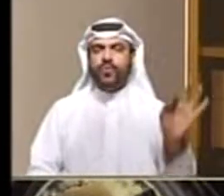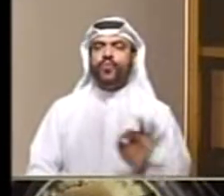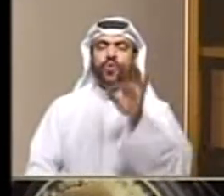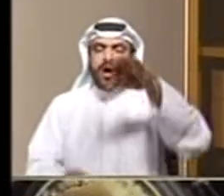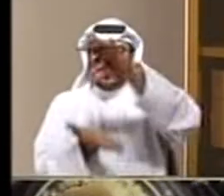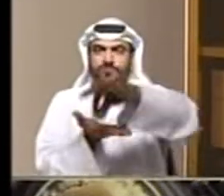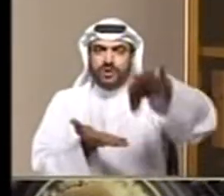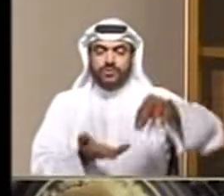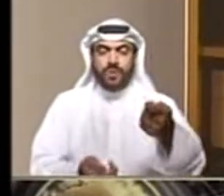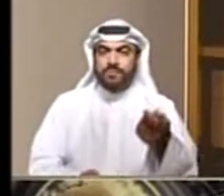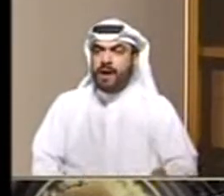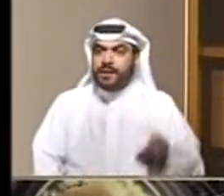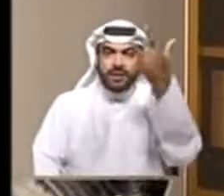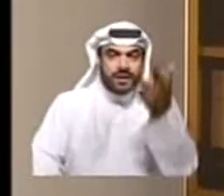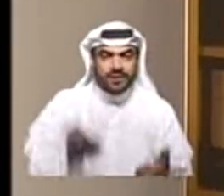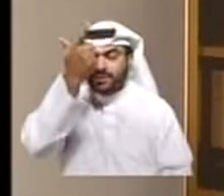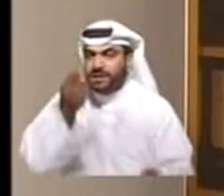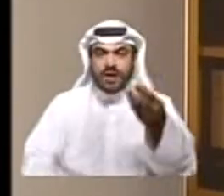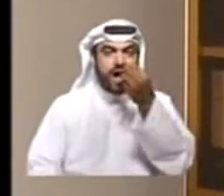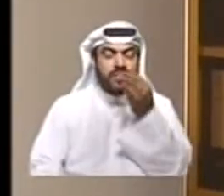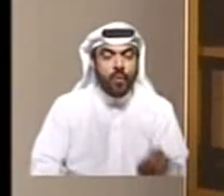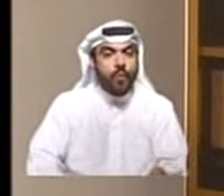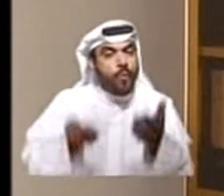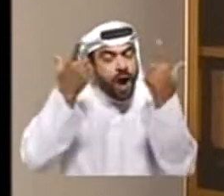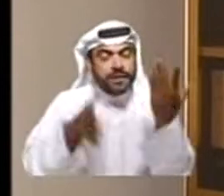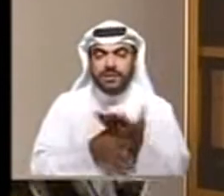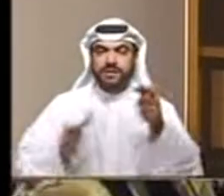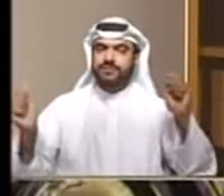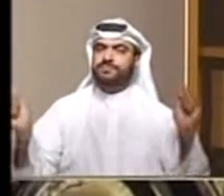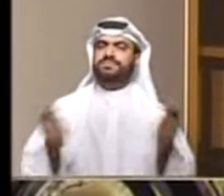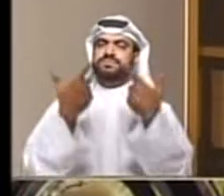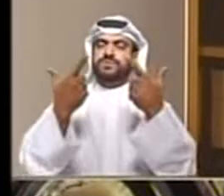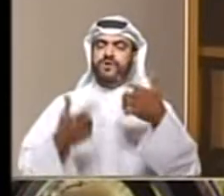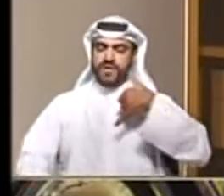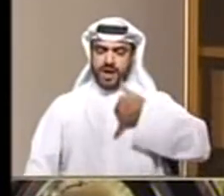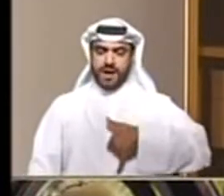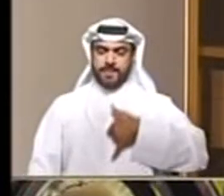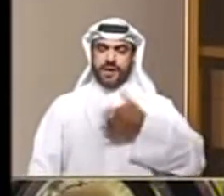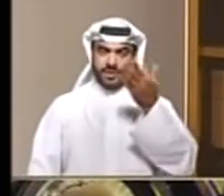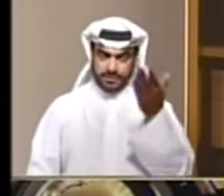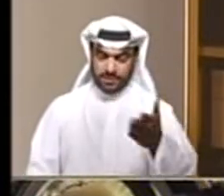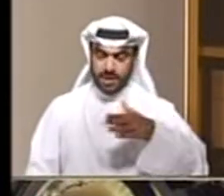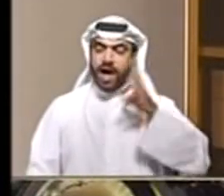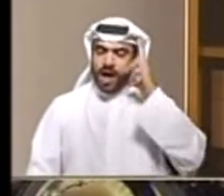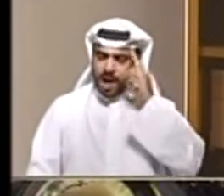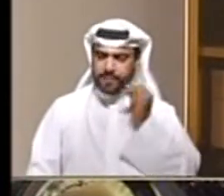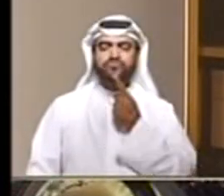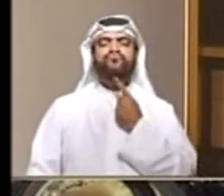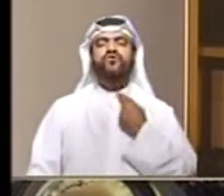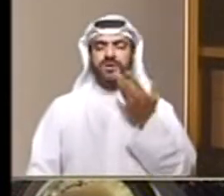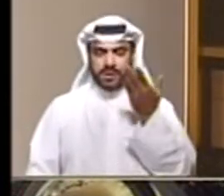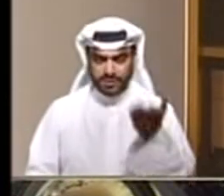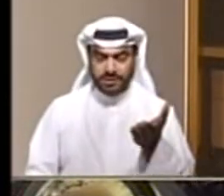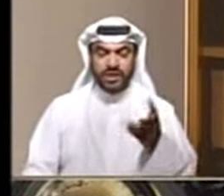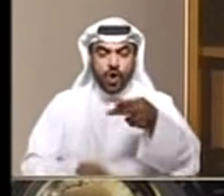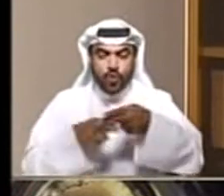في ارتفاع أسعار المواد الغذائية والمعيشية في اليمن. نتطلب ونرجو من دولة الكويت